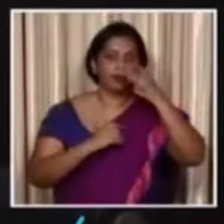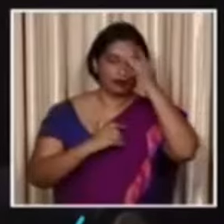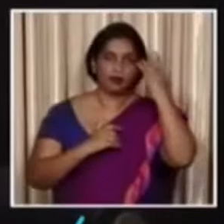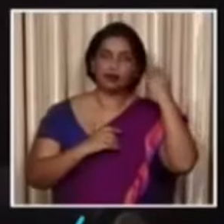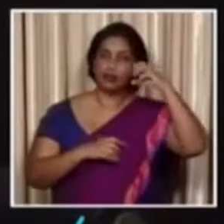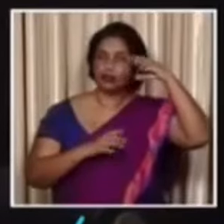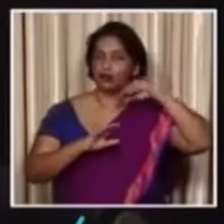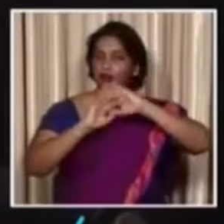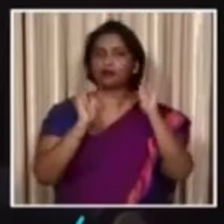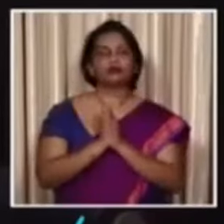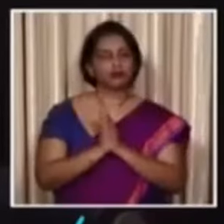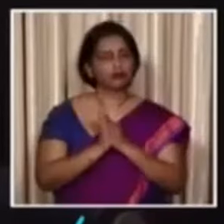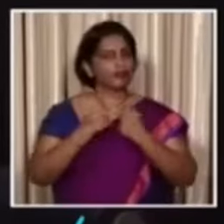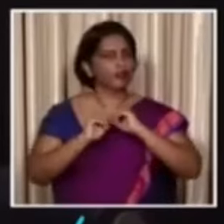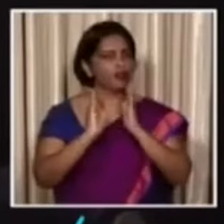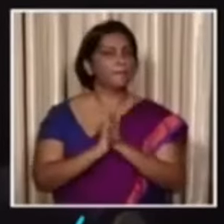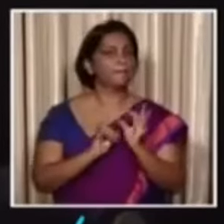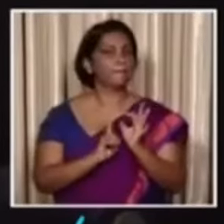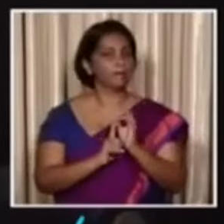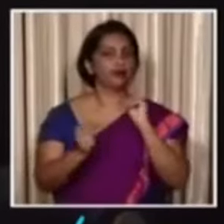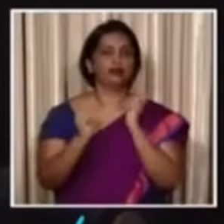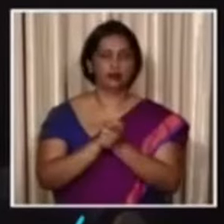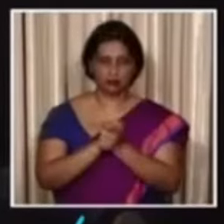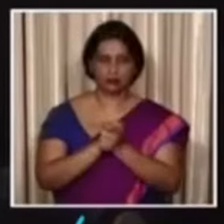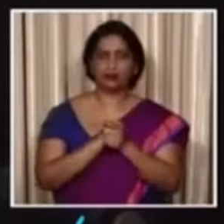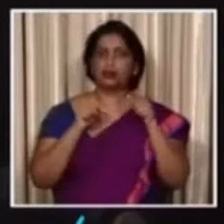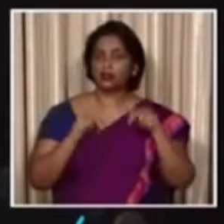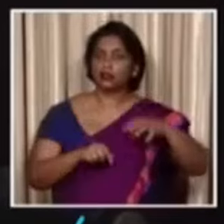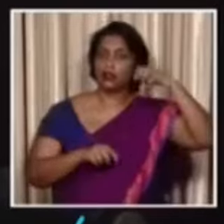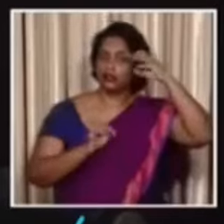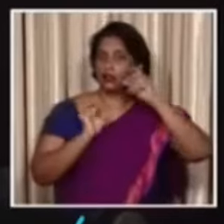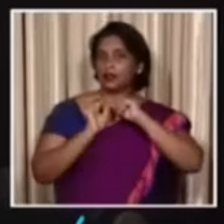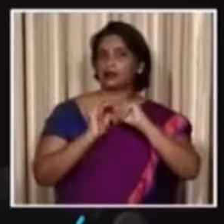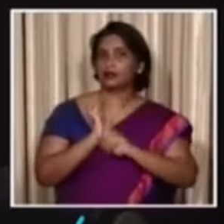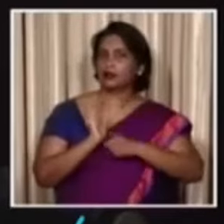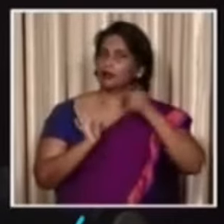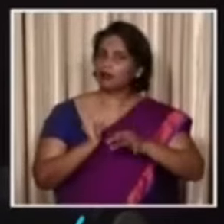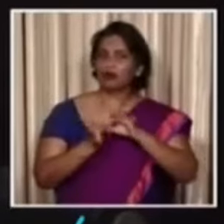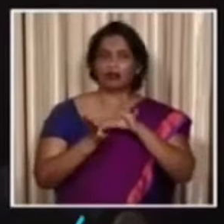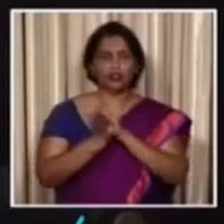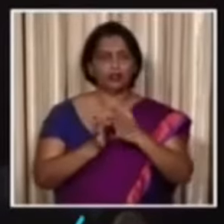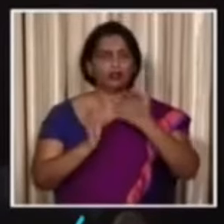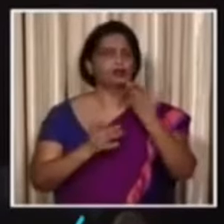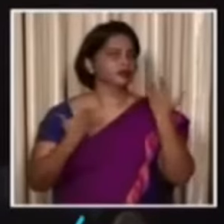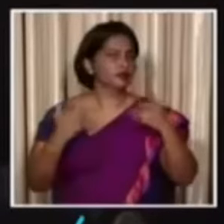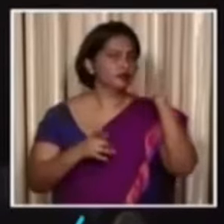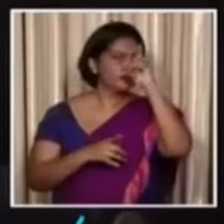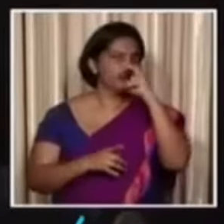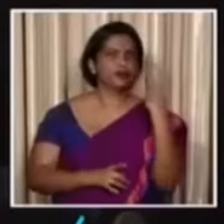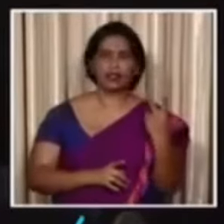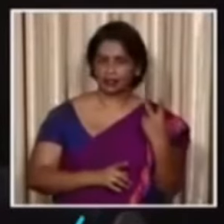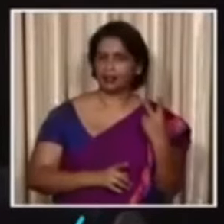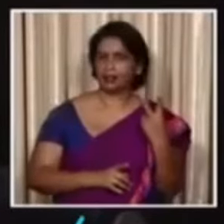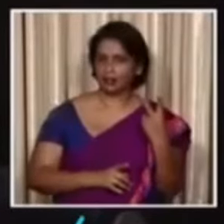බල ක්ෂේත්‍රයේ සියලුම දේවල් පෞද්ගලීකරණය සිදු වෙනවා කියලා. දැන් විදුලි බල පනත සම්මත වෙලා විදුලි පනත සම්මත වෙලා මාස දෙකකට වැඩි